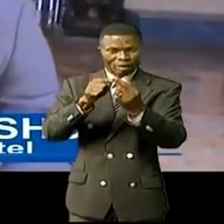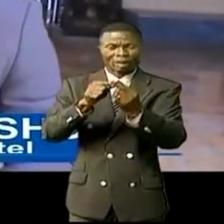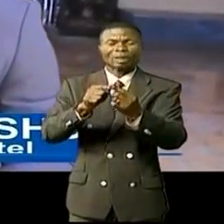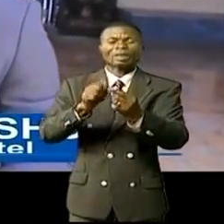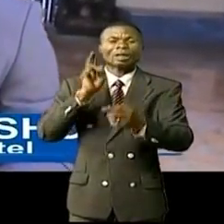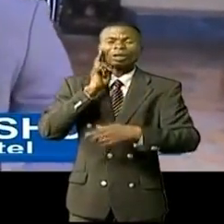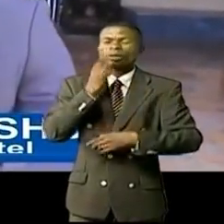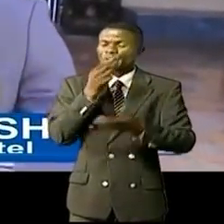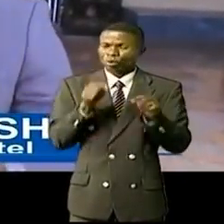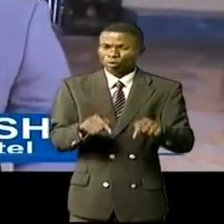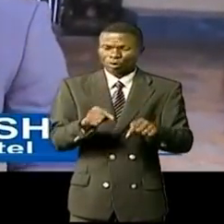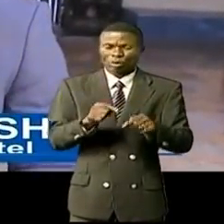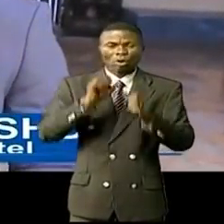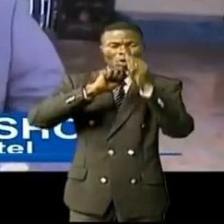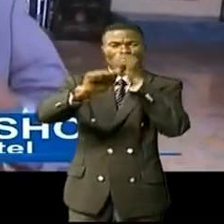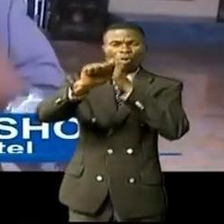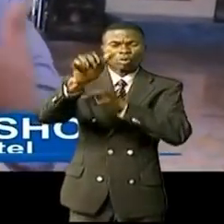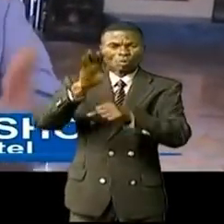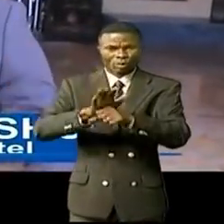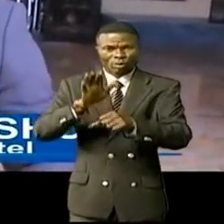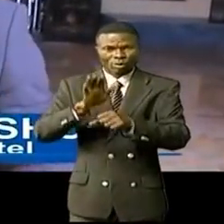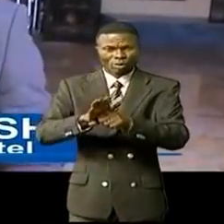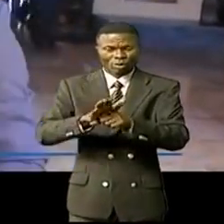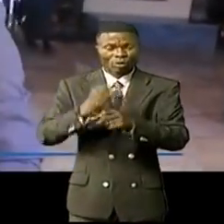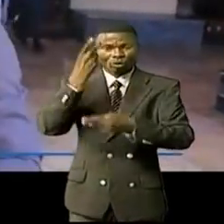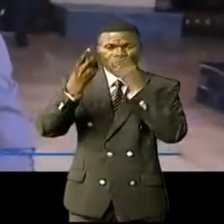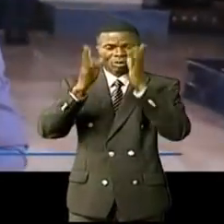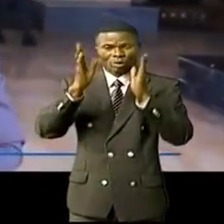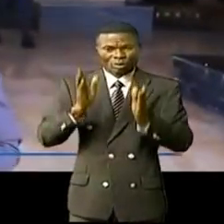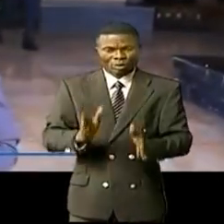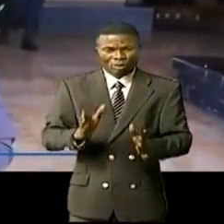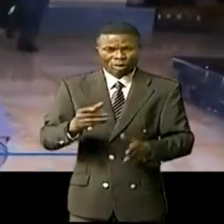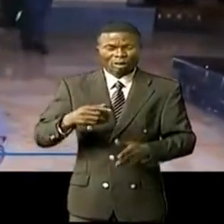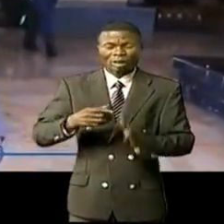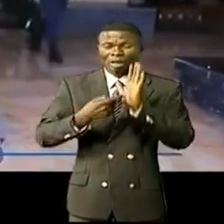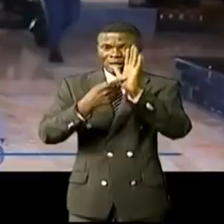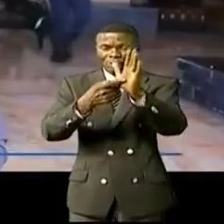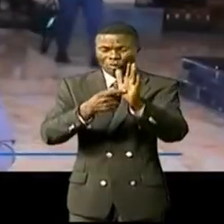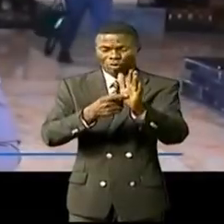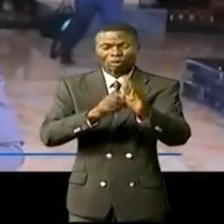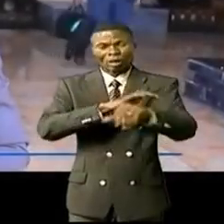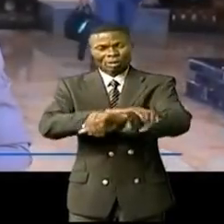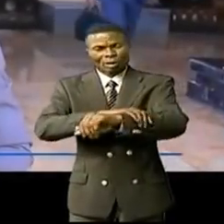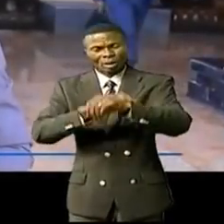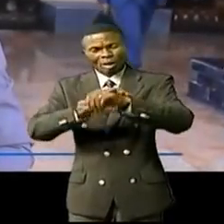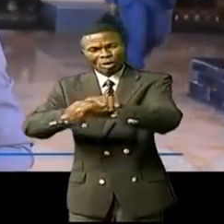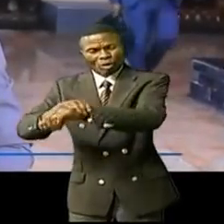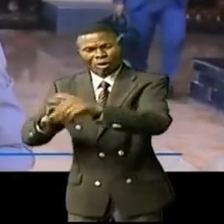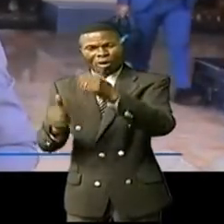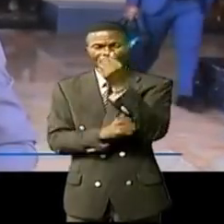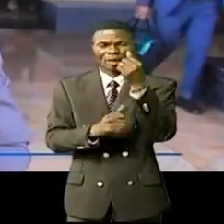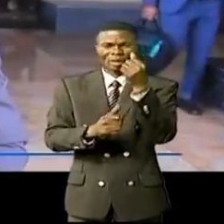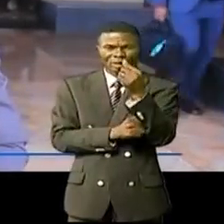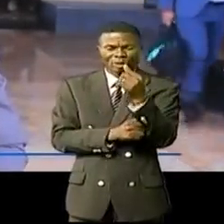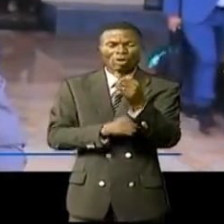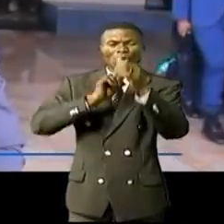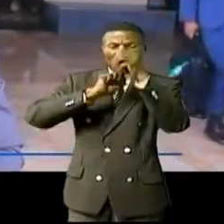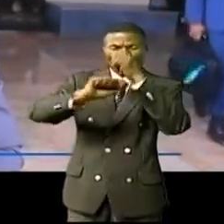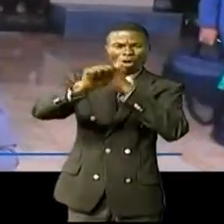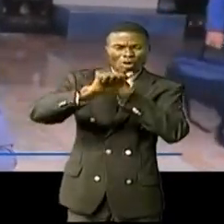avons toujours promouvoir le tourisme. Nous allons orienter les clients parce que nous allons faire